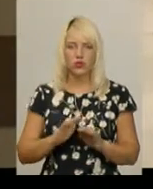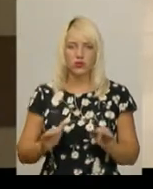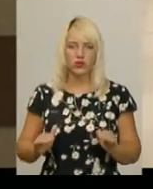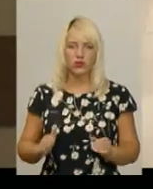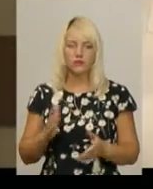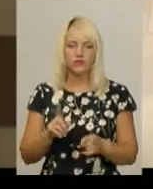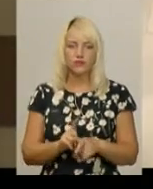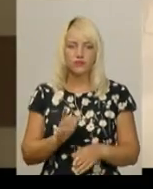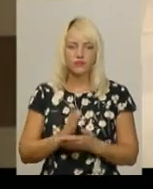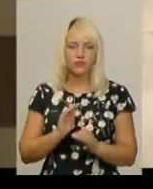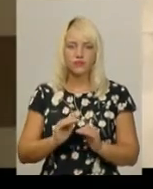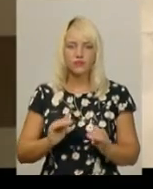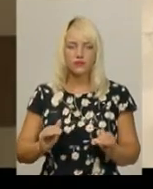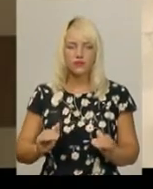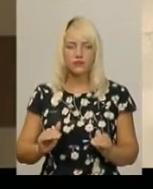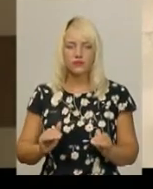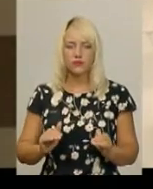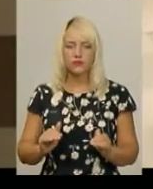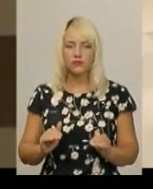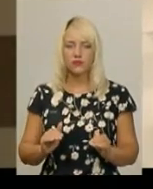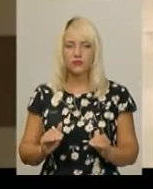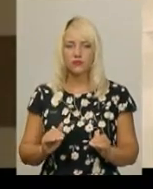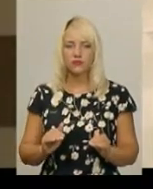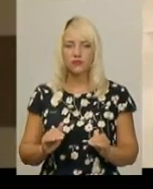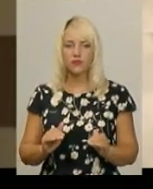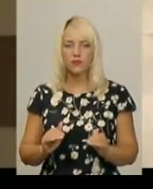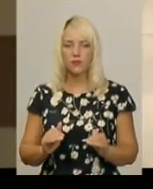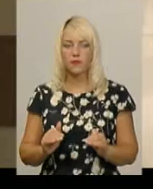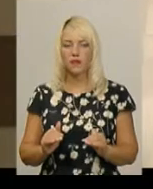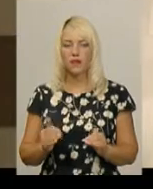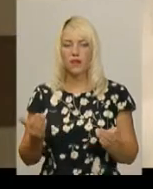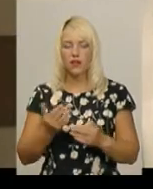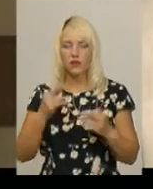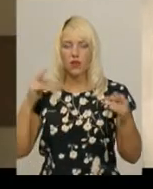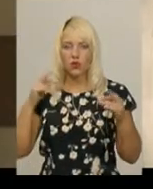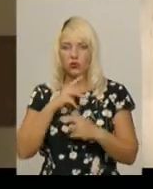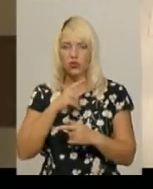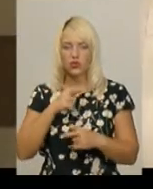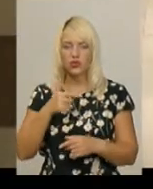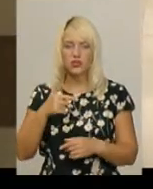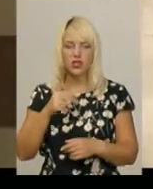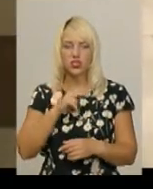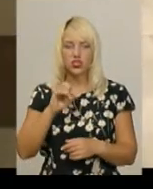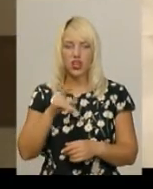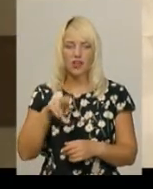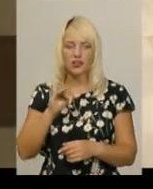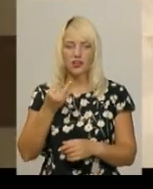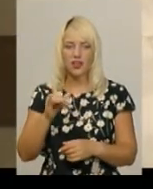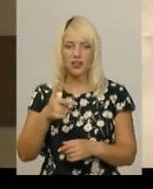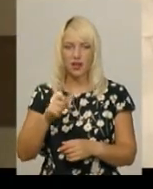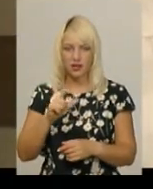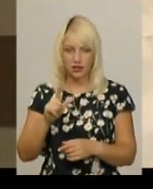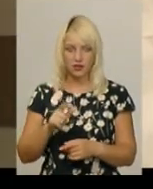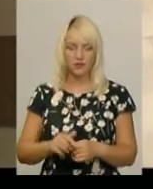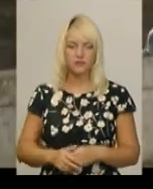Також є діти, які отруїлися чадним газом. І таких вісім дітей в